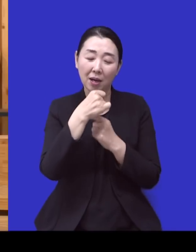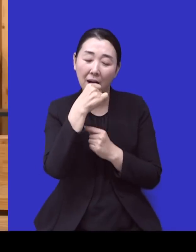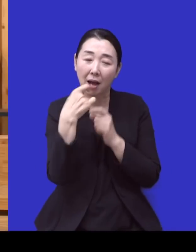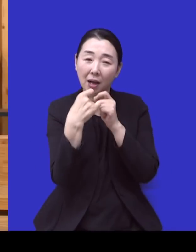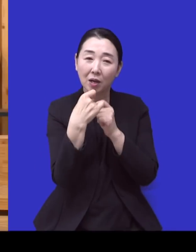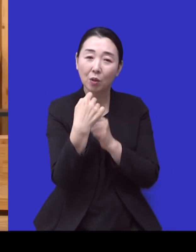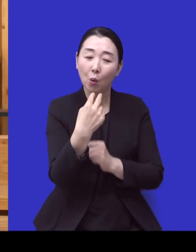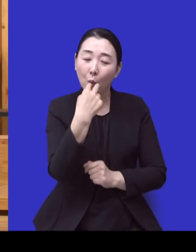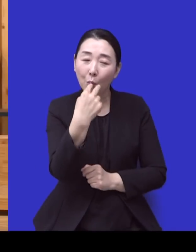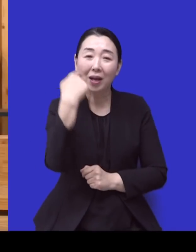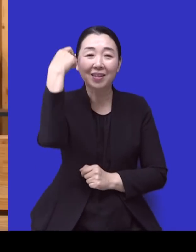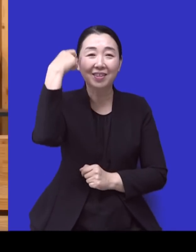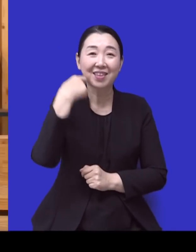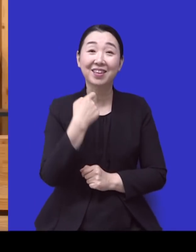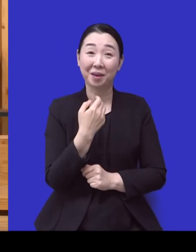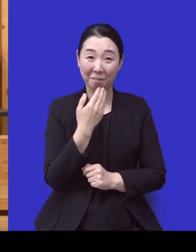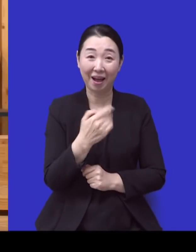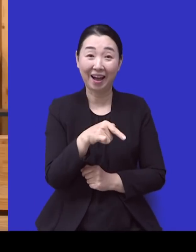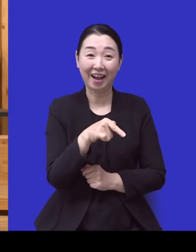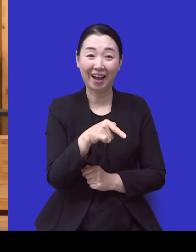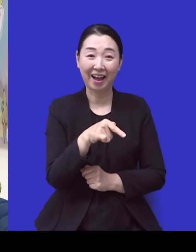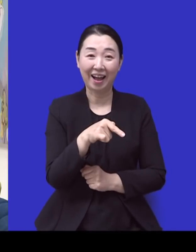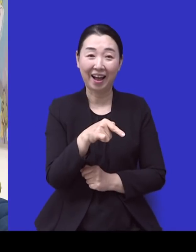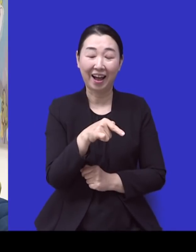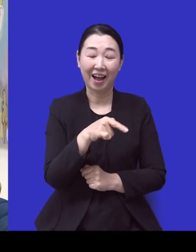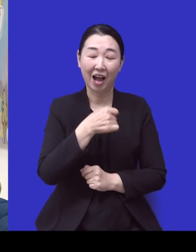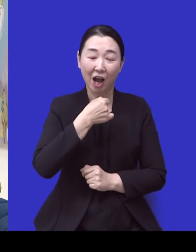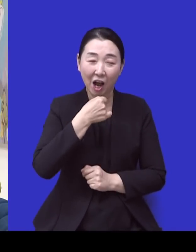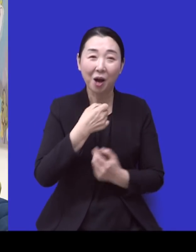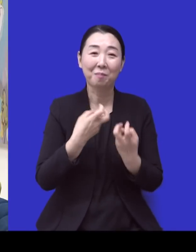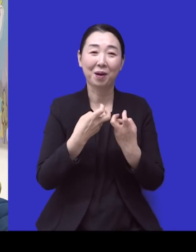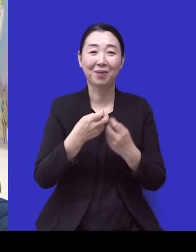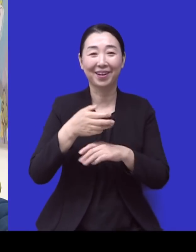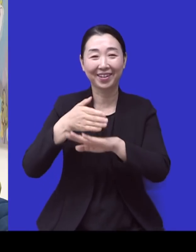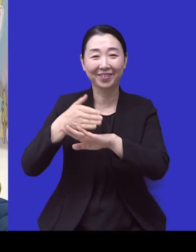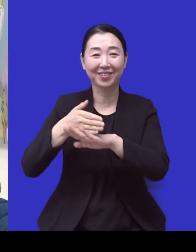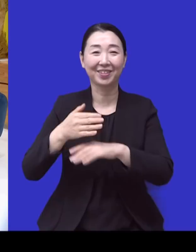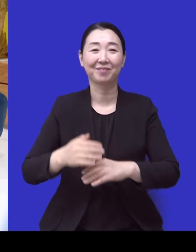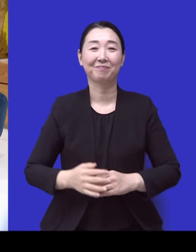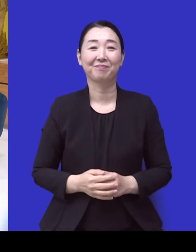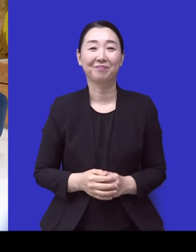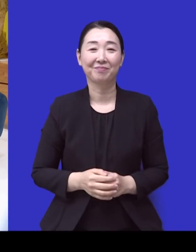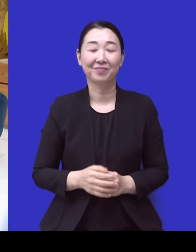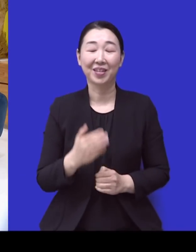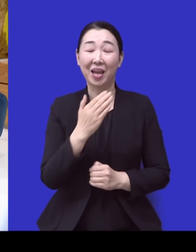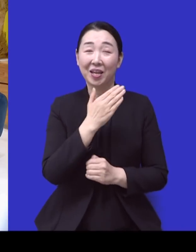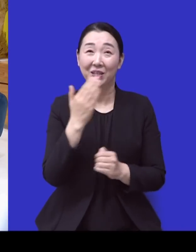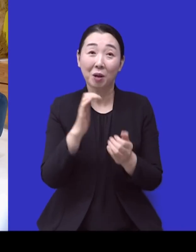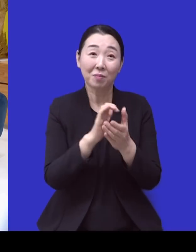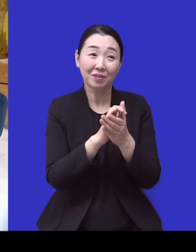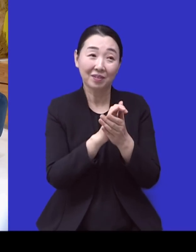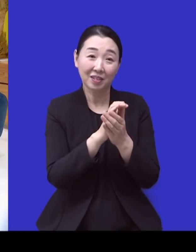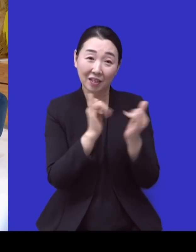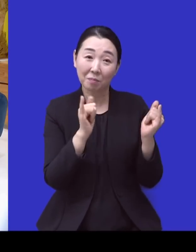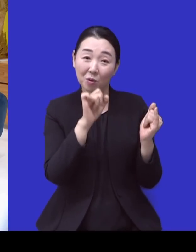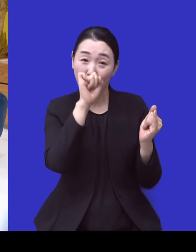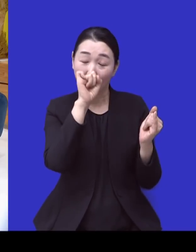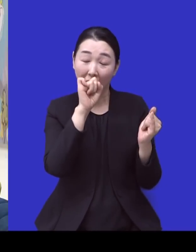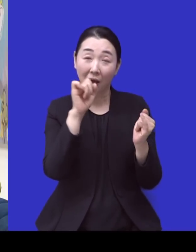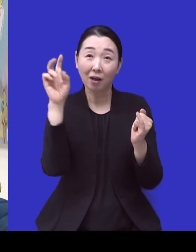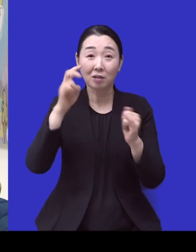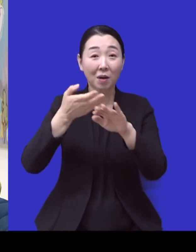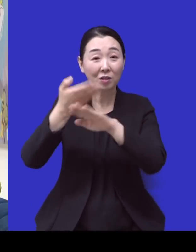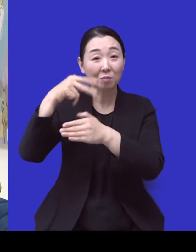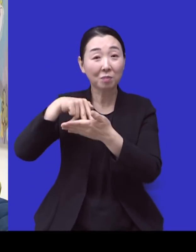호흡 소리까지 느끼게 하는 네네. 그런 보컬이시네요. 구망여친, 아유, 감사합니다. 네. 젊은 층들이 굉장히 좋아할 어떻게 같은 음악 선배로서